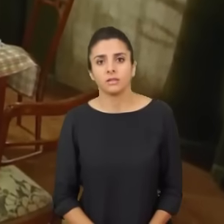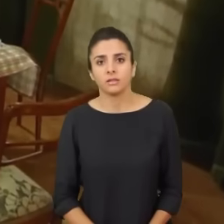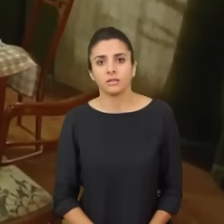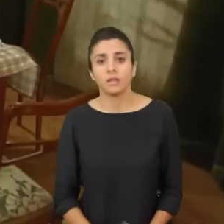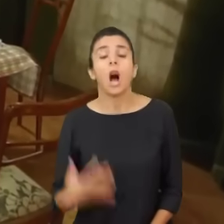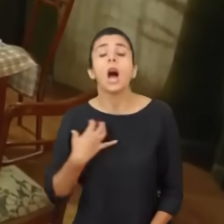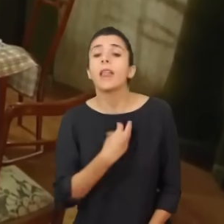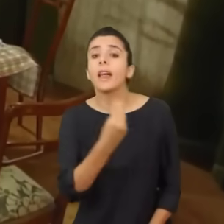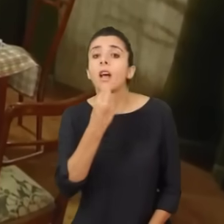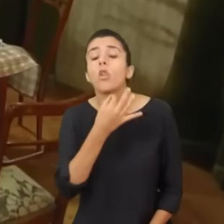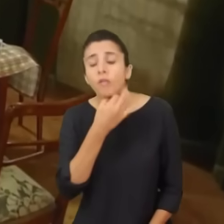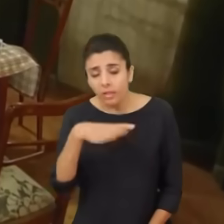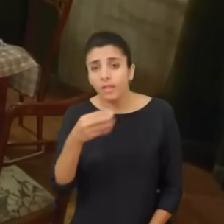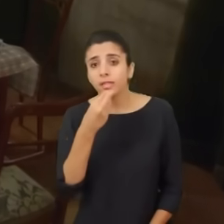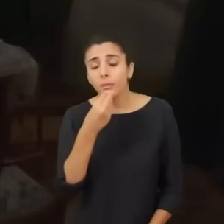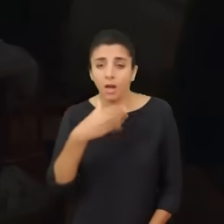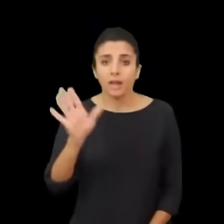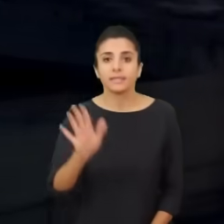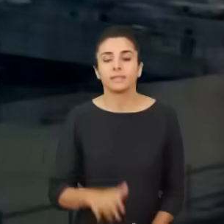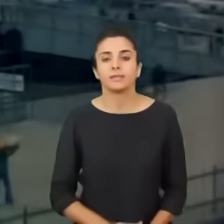Anne ye sen ye. Hı. Yumurta da